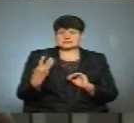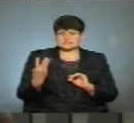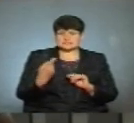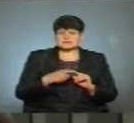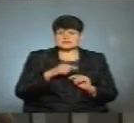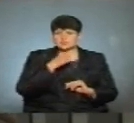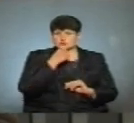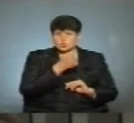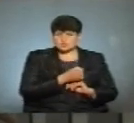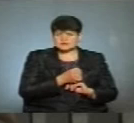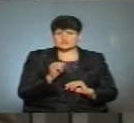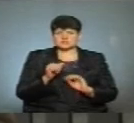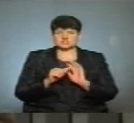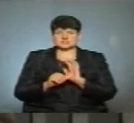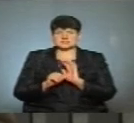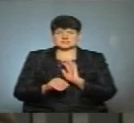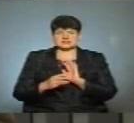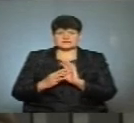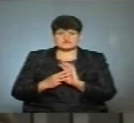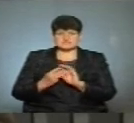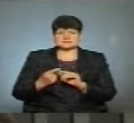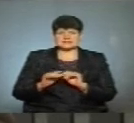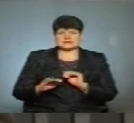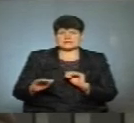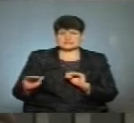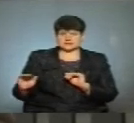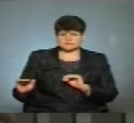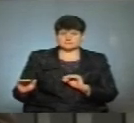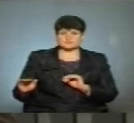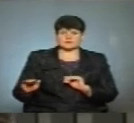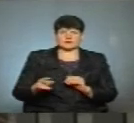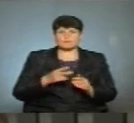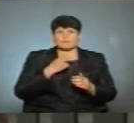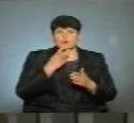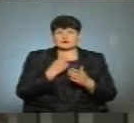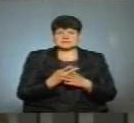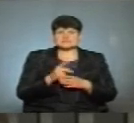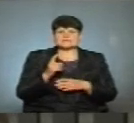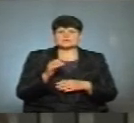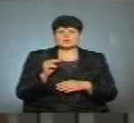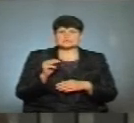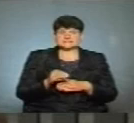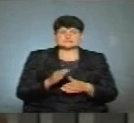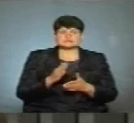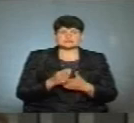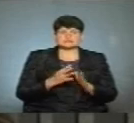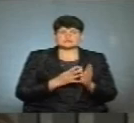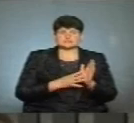це дорослі, і 68 – це діти. Показник на 100 тисяч складає